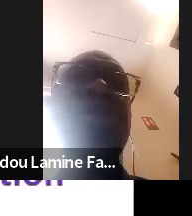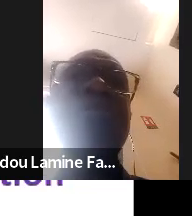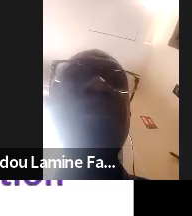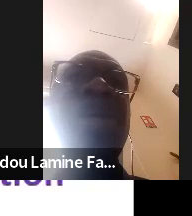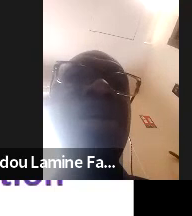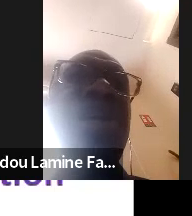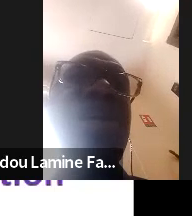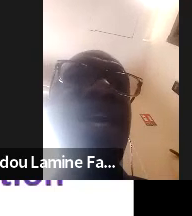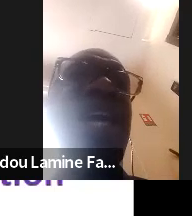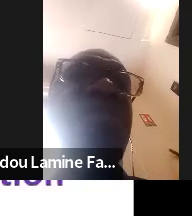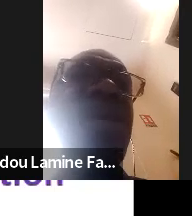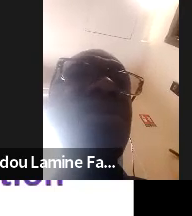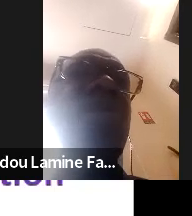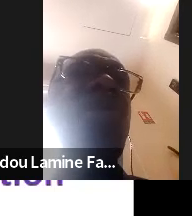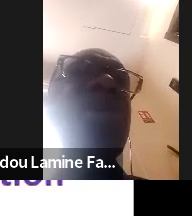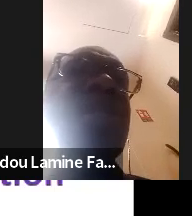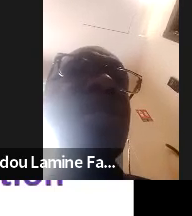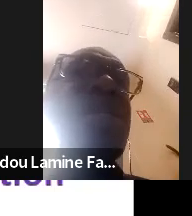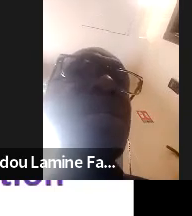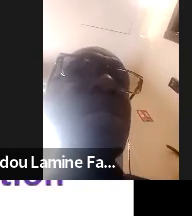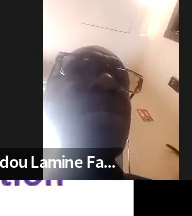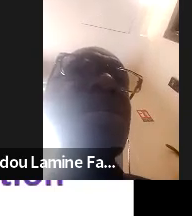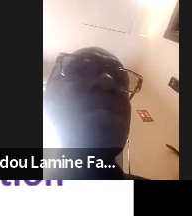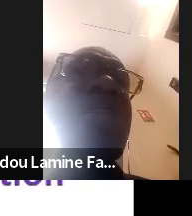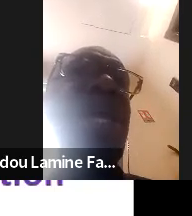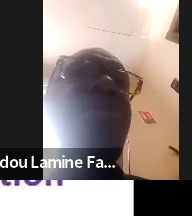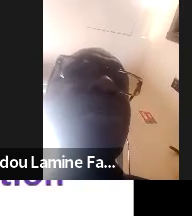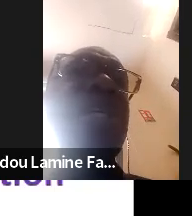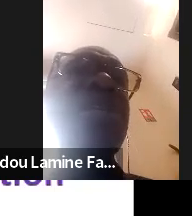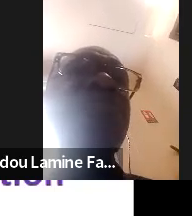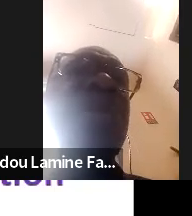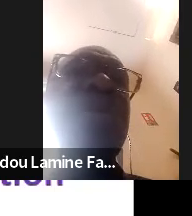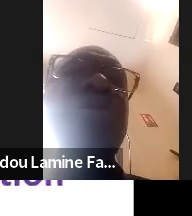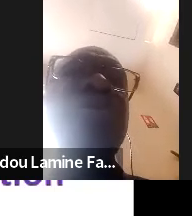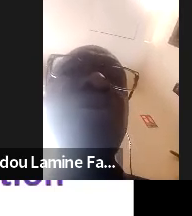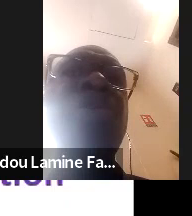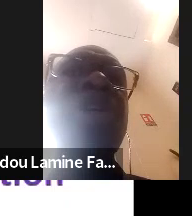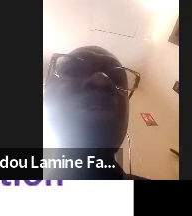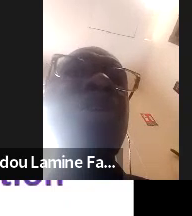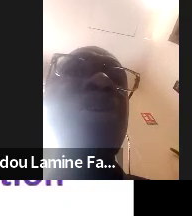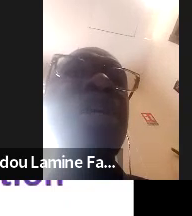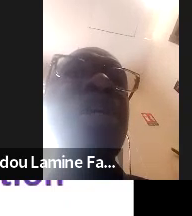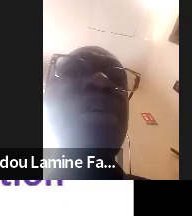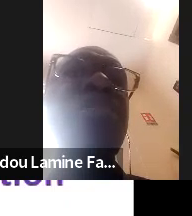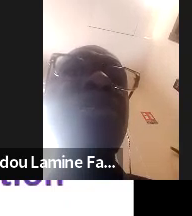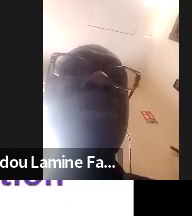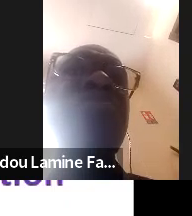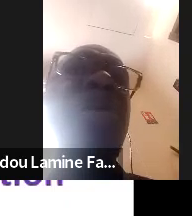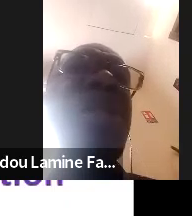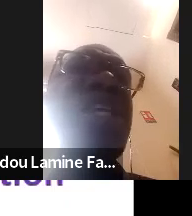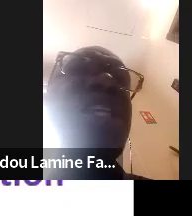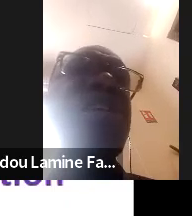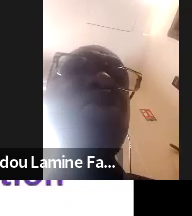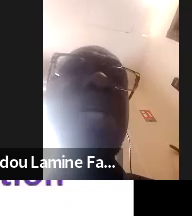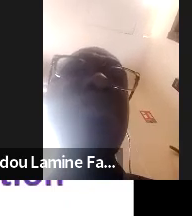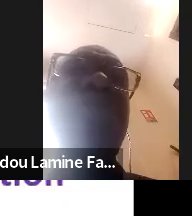du plan et de la coopération. Également, donc, autre défi important, nous